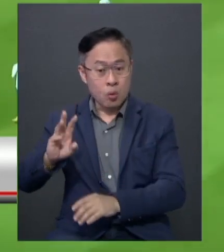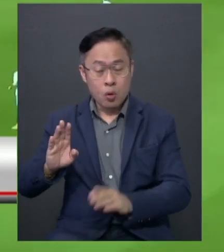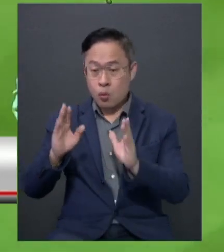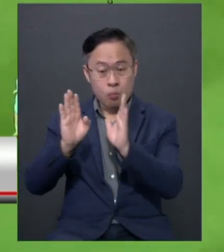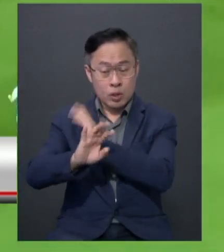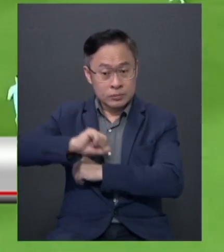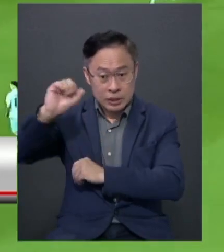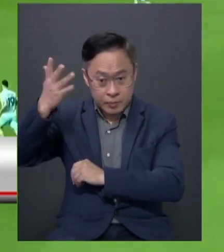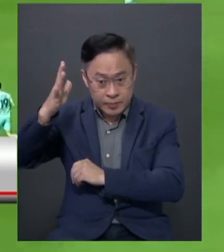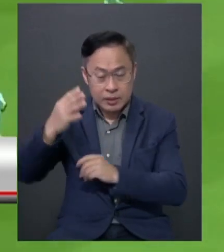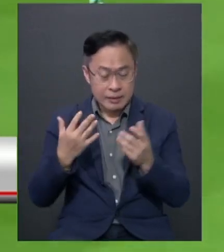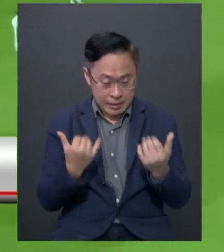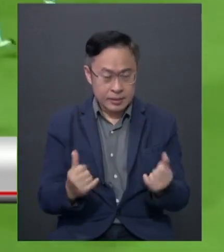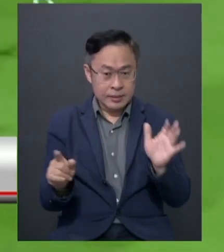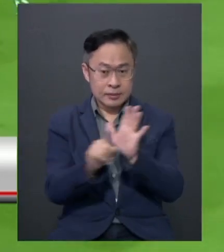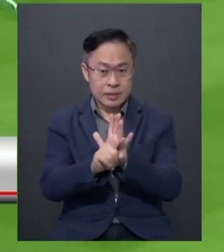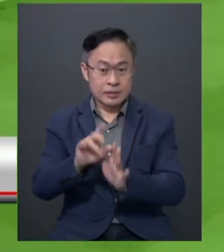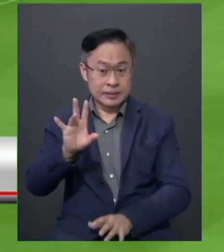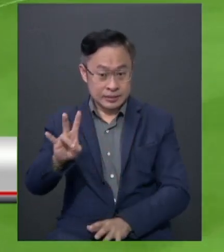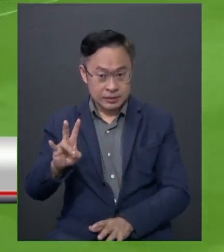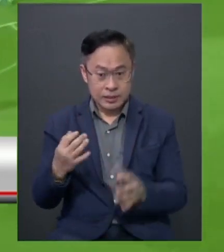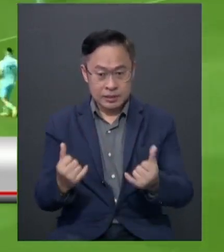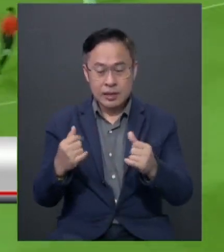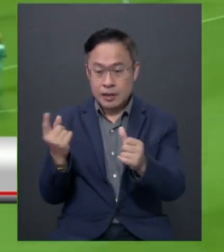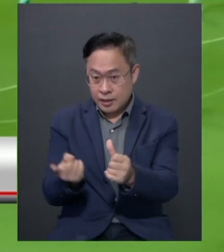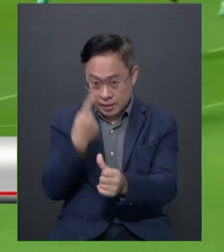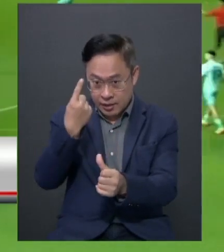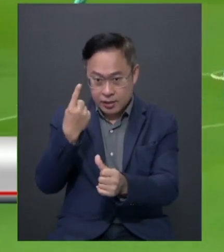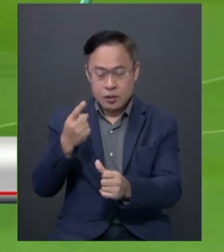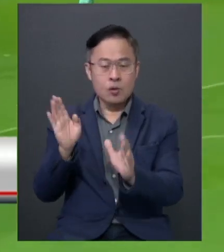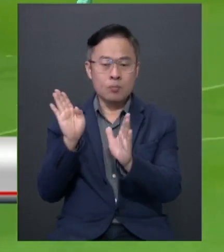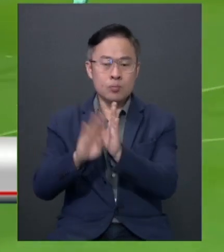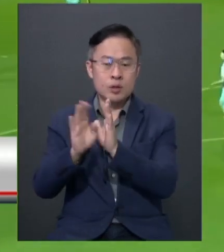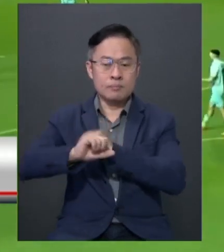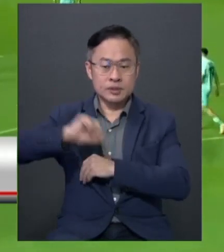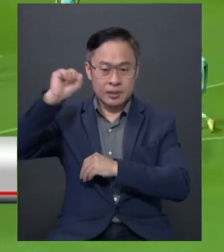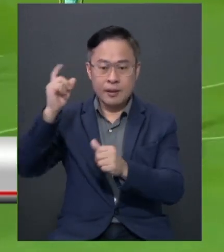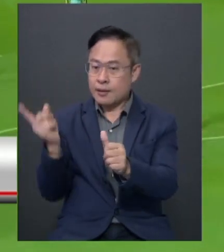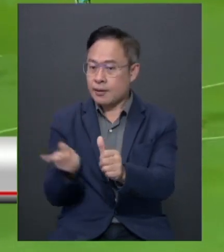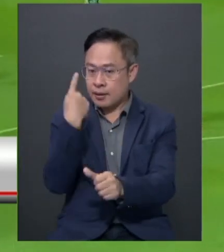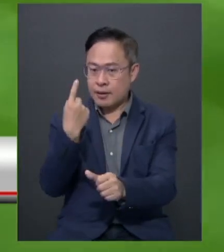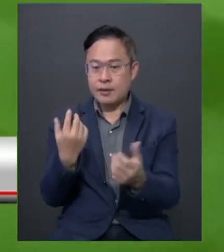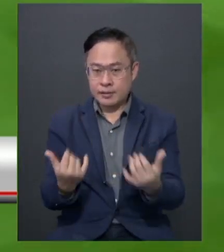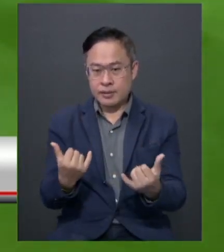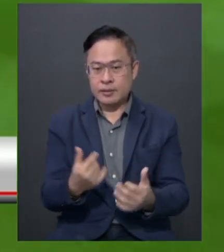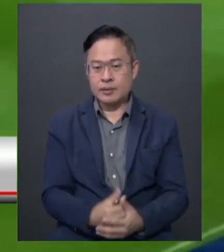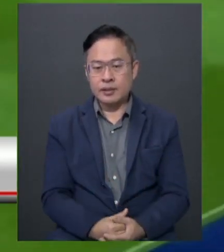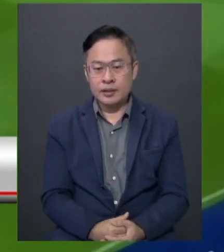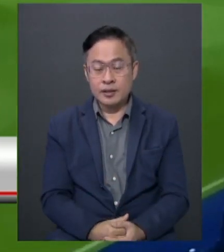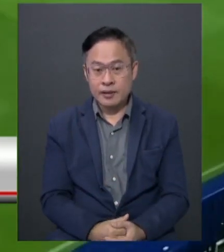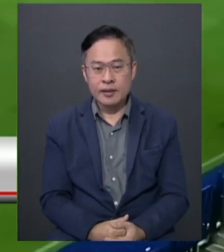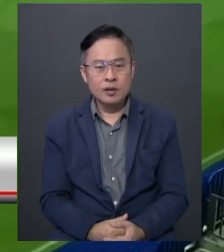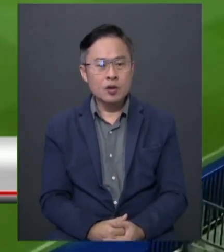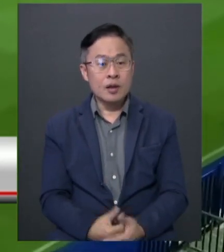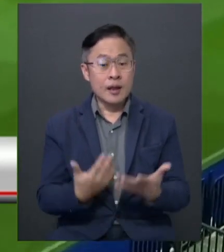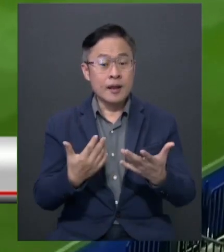นะ BG เลยครับแต่ว่าเริ่มเกมมาต้นเกมนาทีที่11นะครับเป็นฮาริสวูดนะครับนี่จังหวะแรกเป็นจังหวะ BG ได้ลุ้นก่อนน